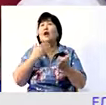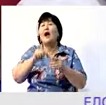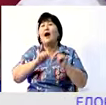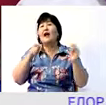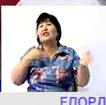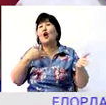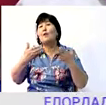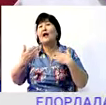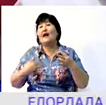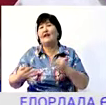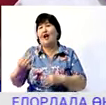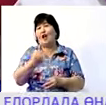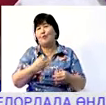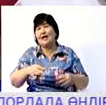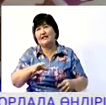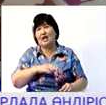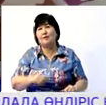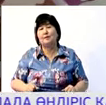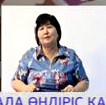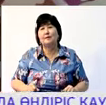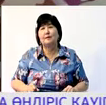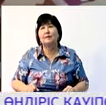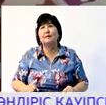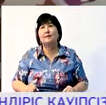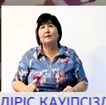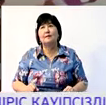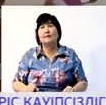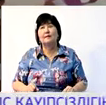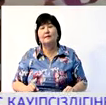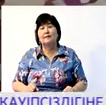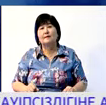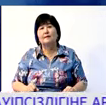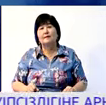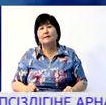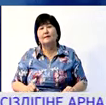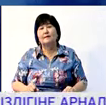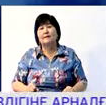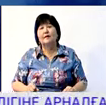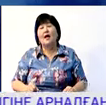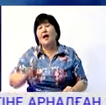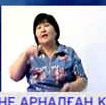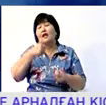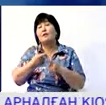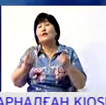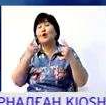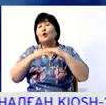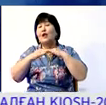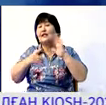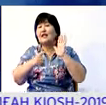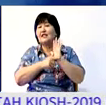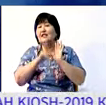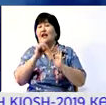пікір алмасты. Асқар Тәжиев, Бекболат Әбден, Төрехан Қожахметов, Қызылорда телеарнасы. Елбасының Ұлы даланың жеті